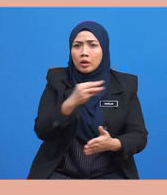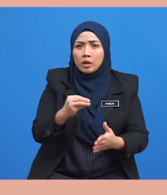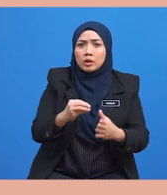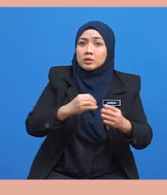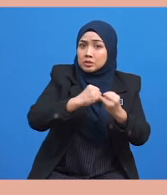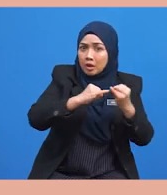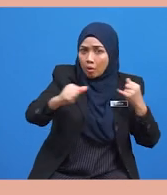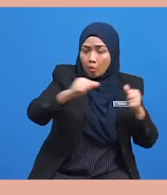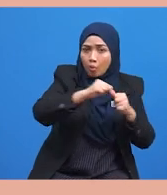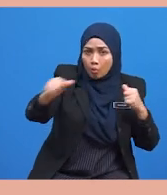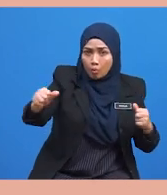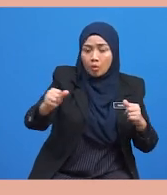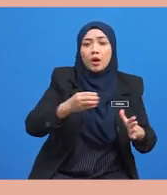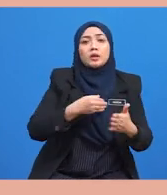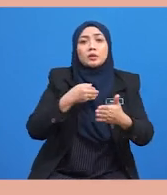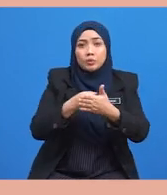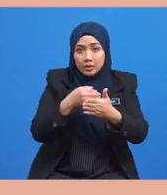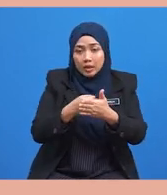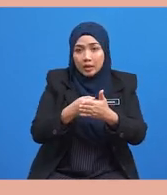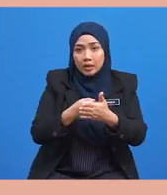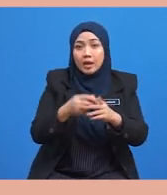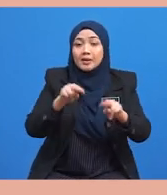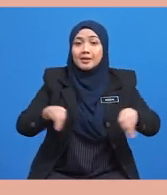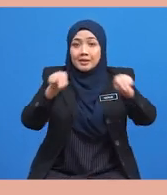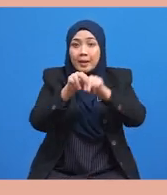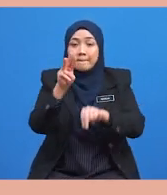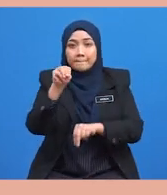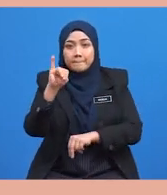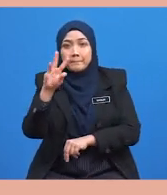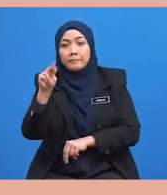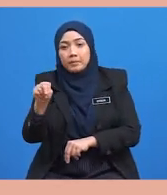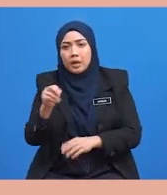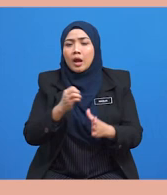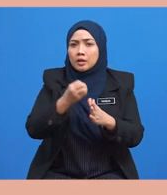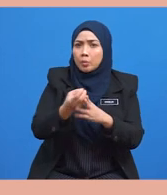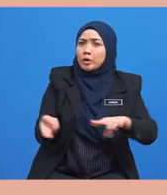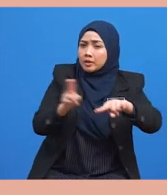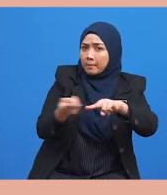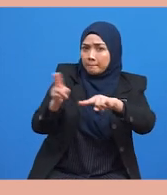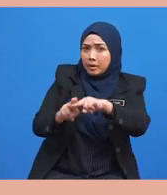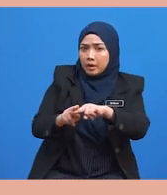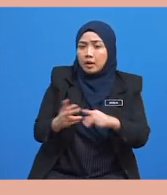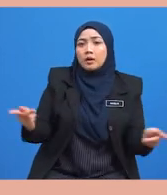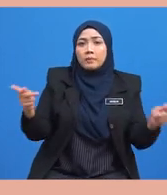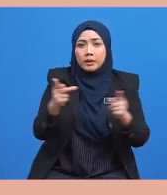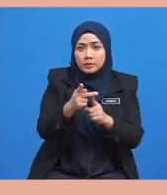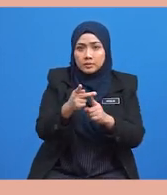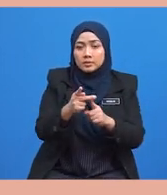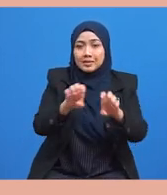atau dekat daripada nilai mean dikeluarkan atau ditambah kepada set data